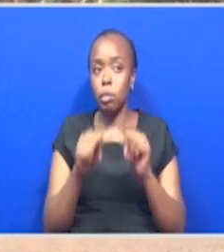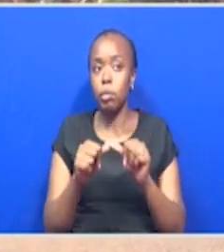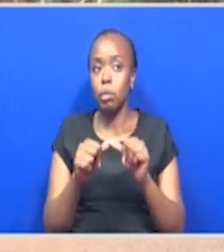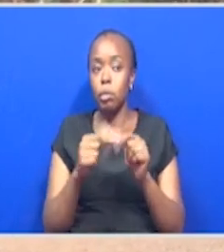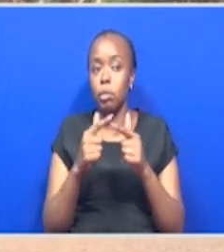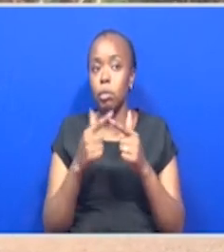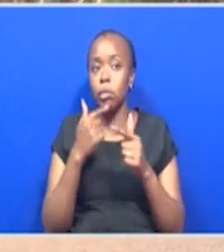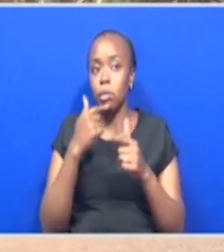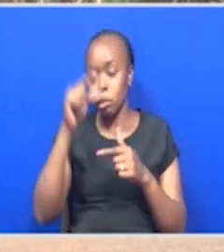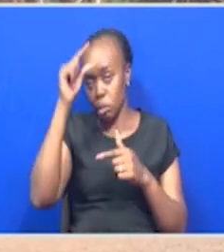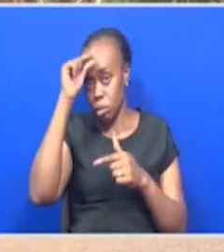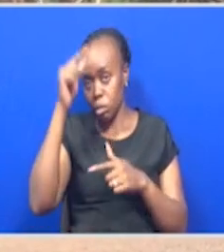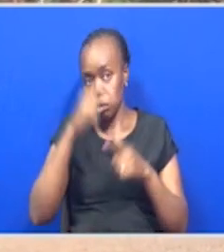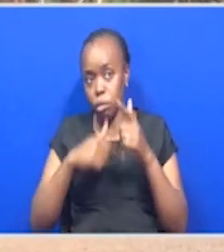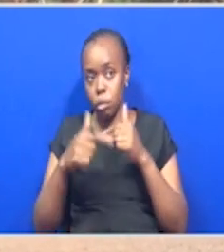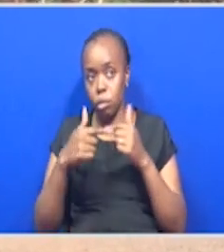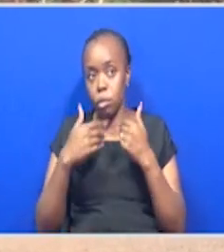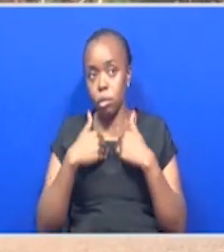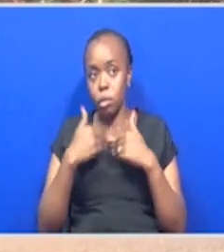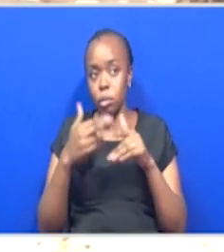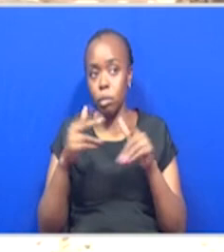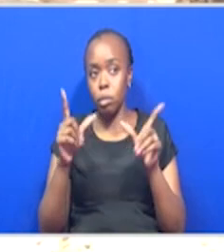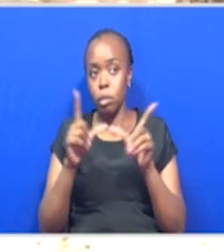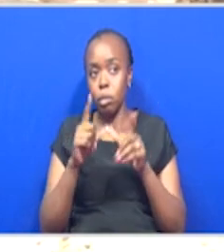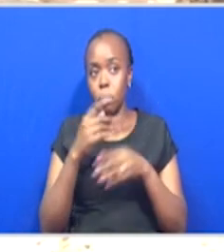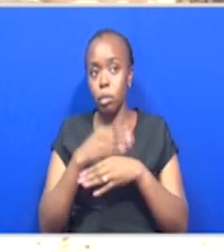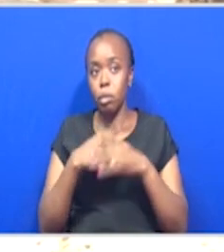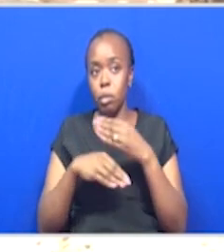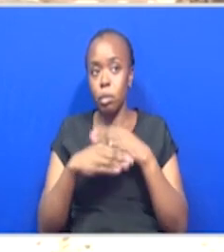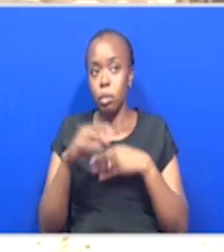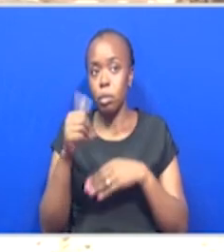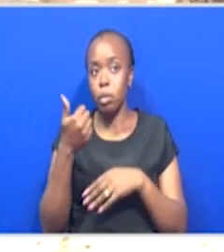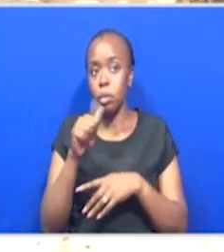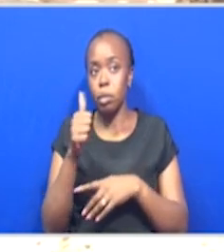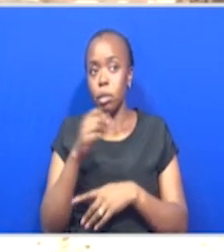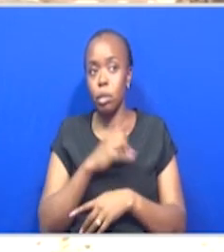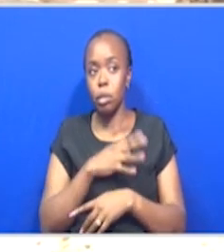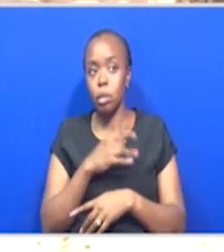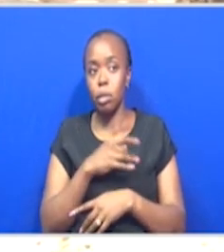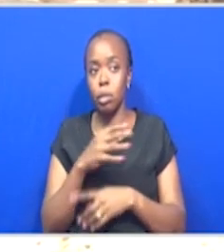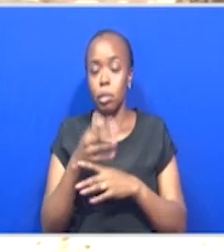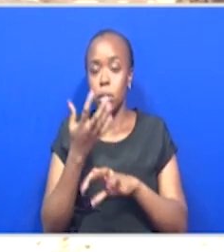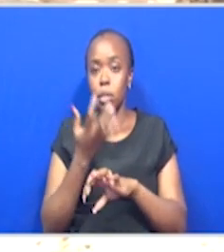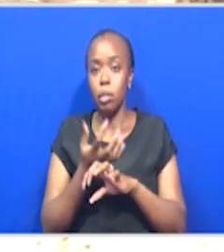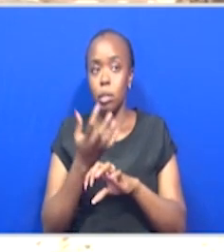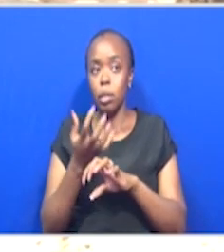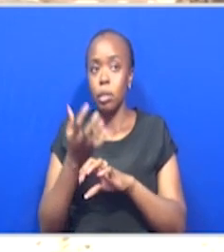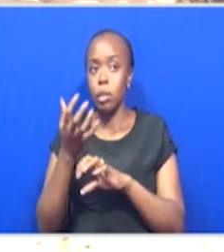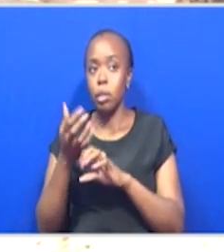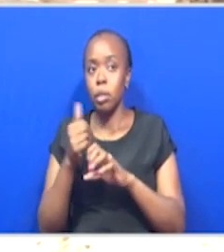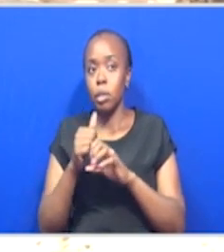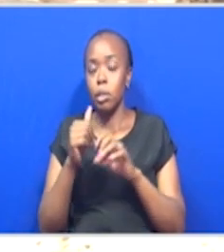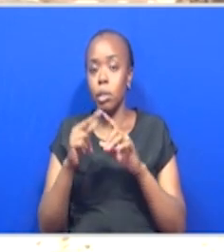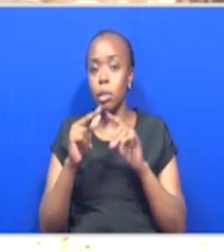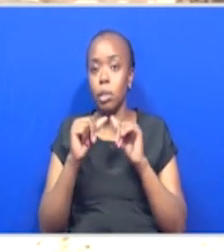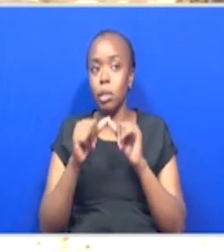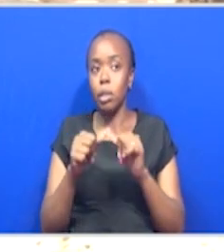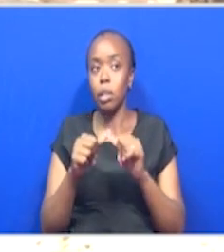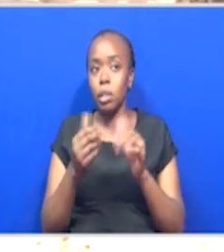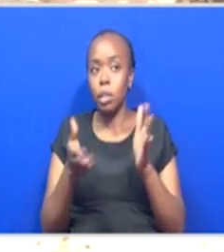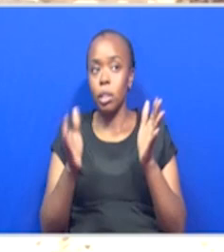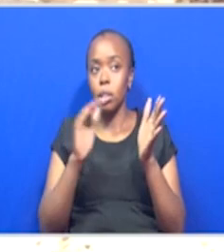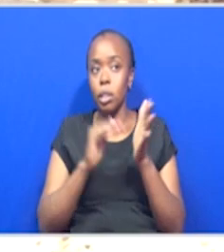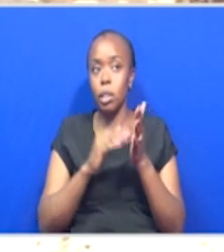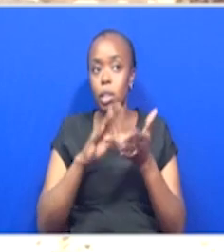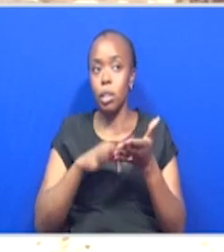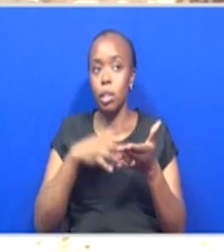ndio serikali kuje iwanunulie shamba na iwajenge. Bado tunaogopa tu hizi mawe, cause zinakaa tunasikia tena zimeamka huko